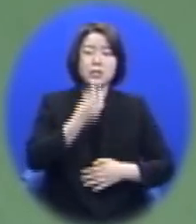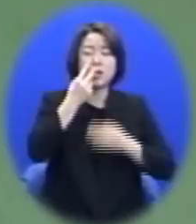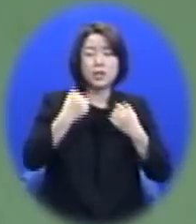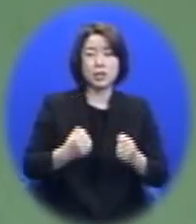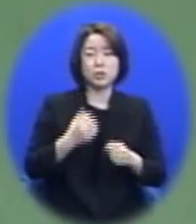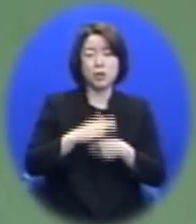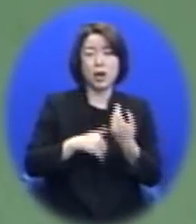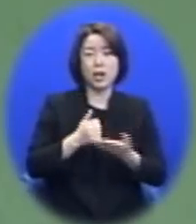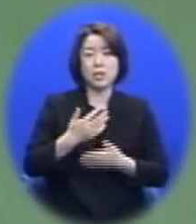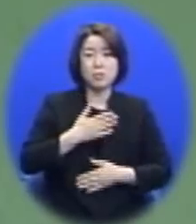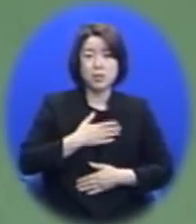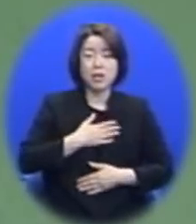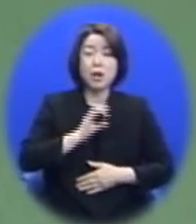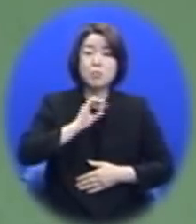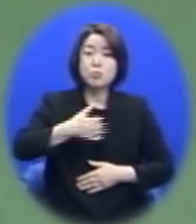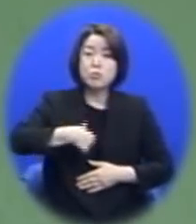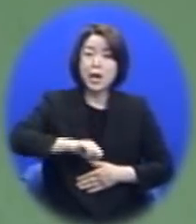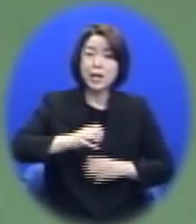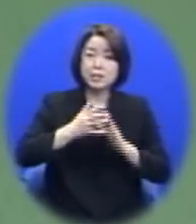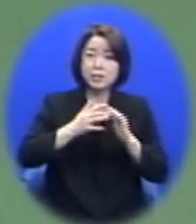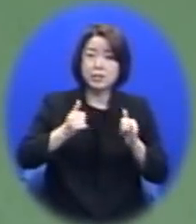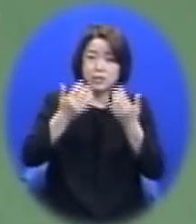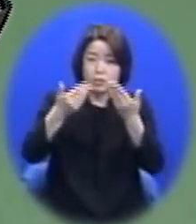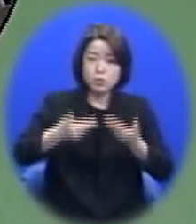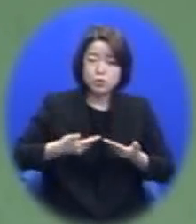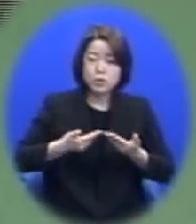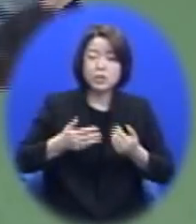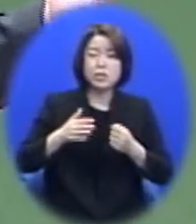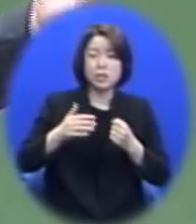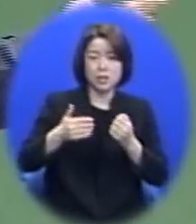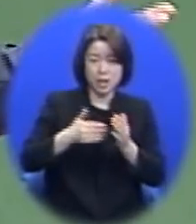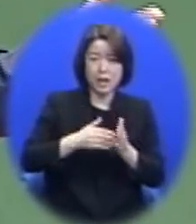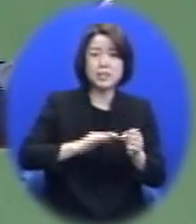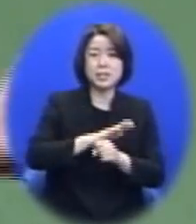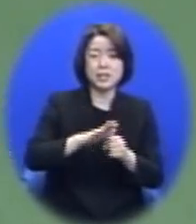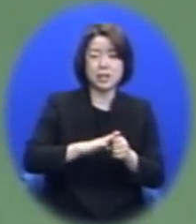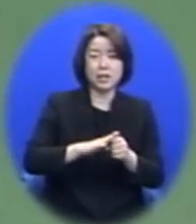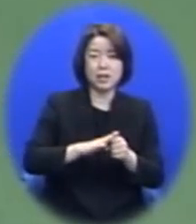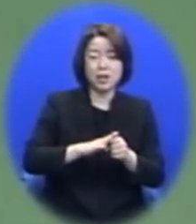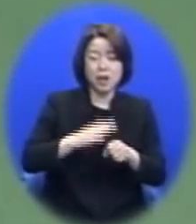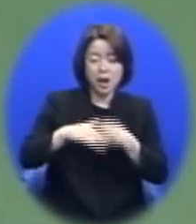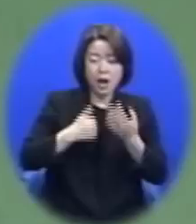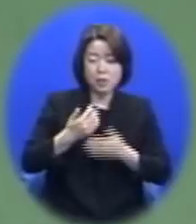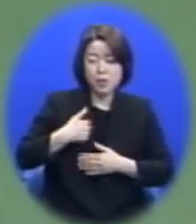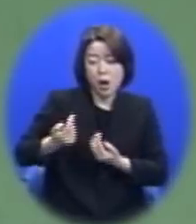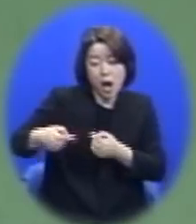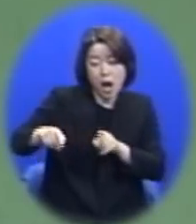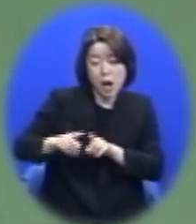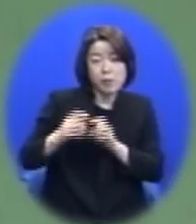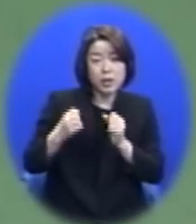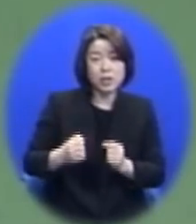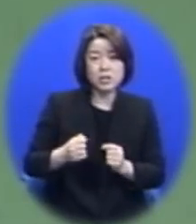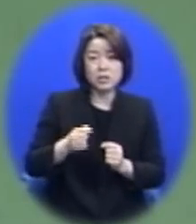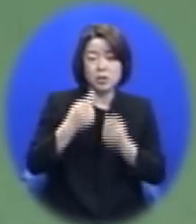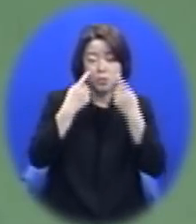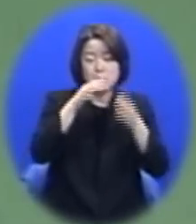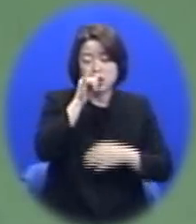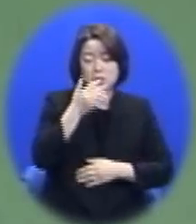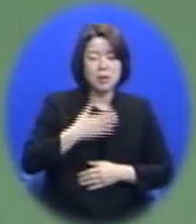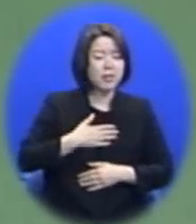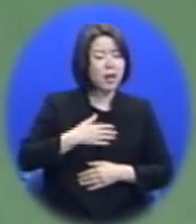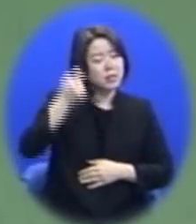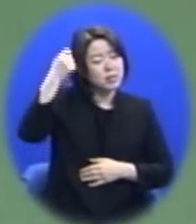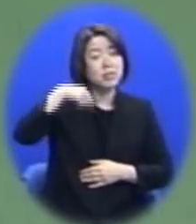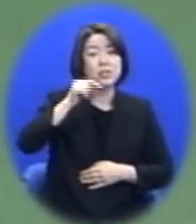나를 독생자를 주시기까지 사랑하시고 하나님은 분명히 나와 함께 계신데도 나는 전혀 느끼지 못하는 겁니다. 한